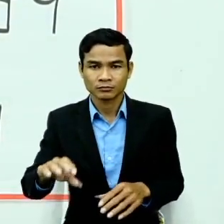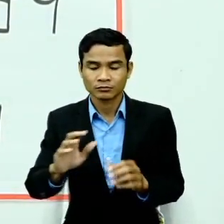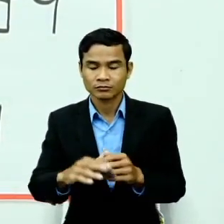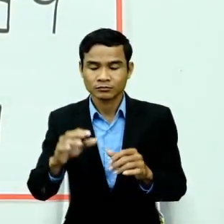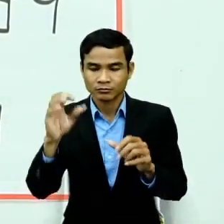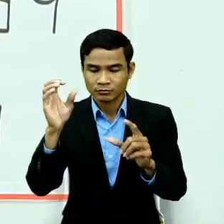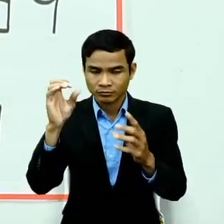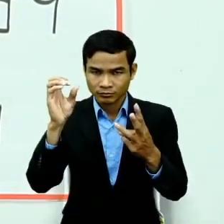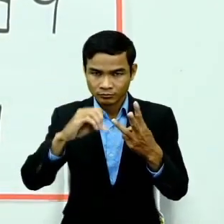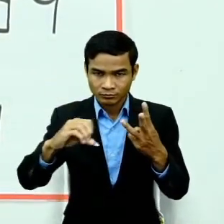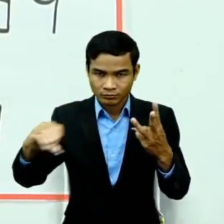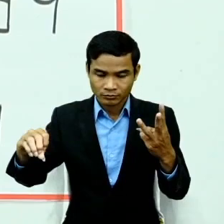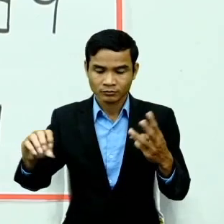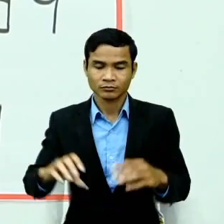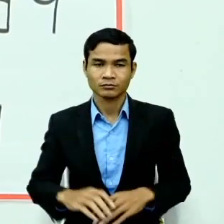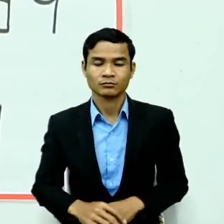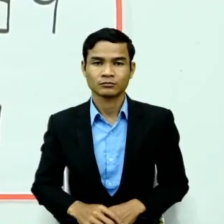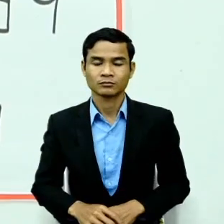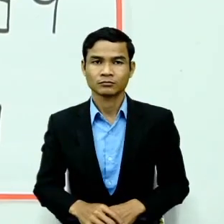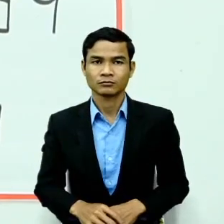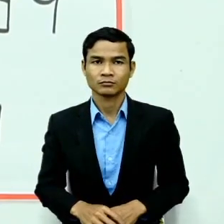bấy